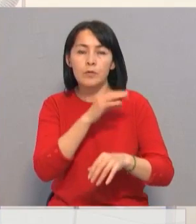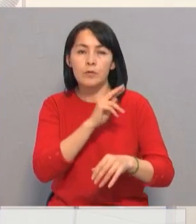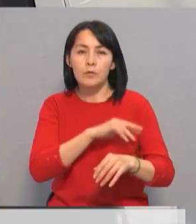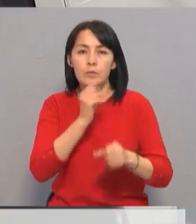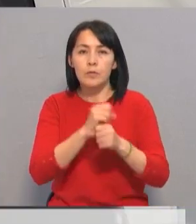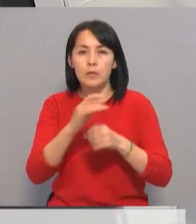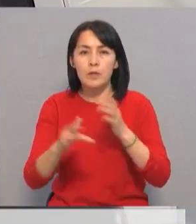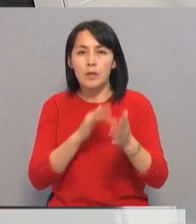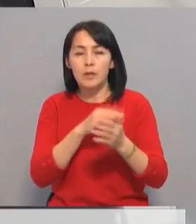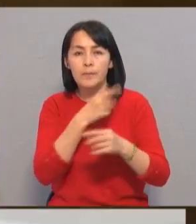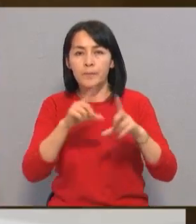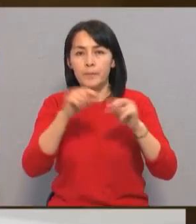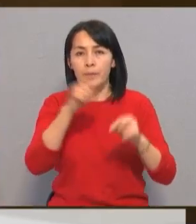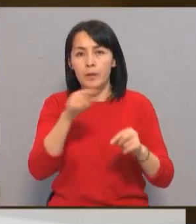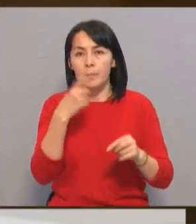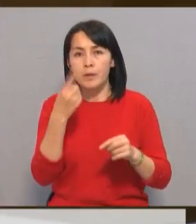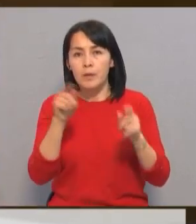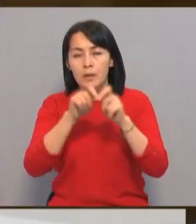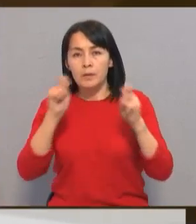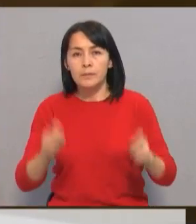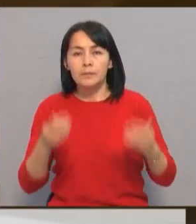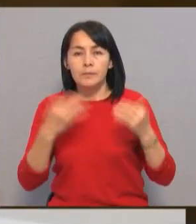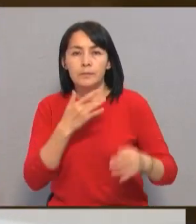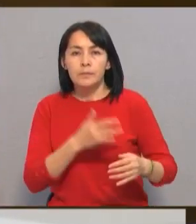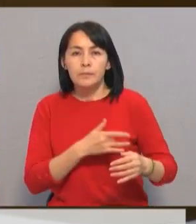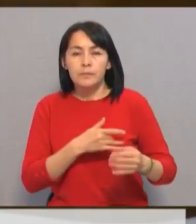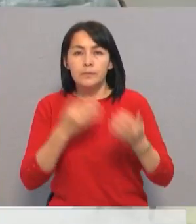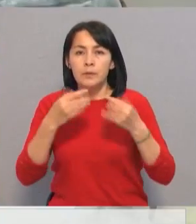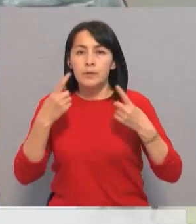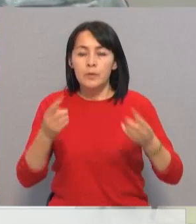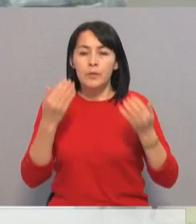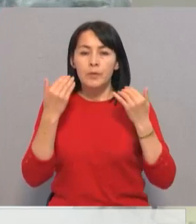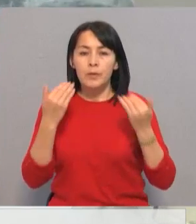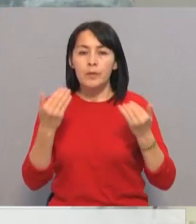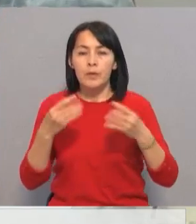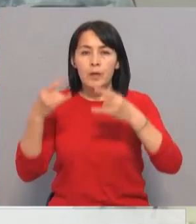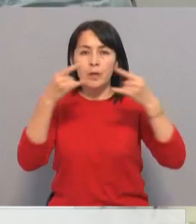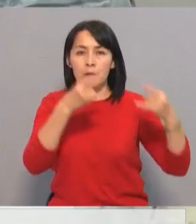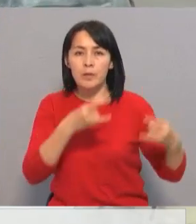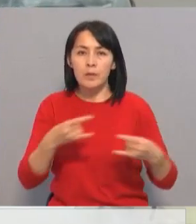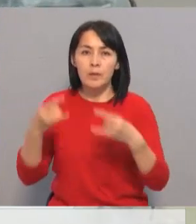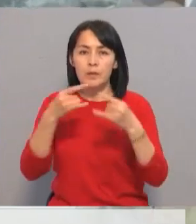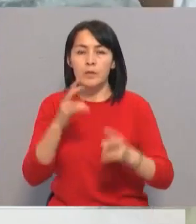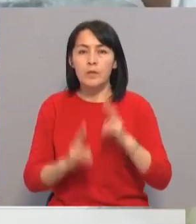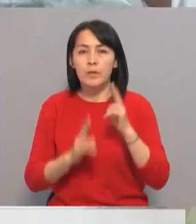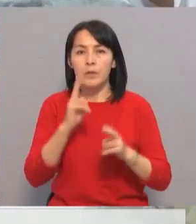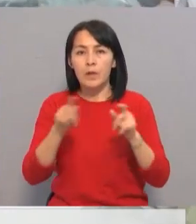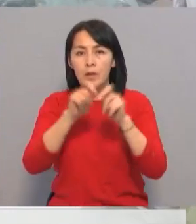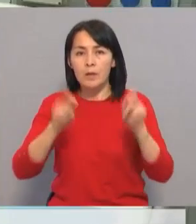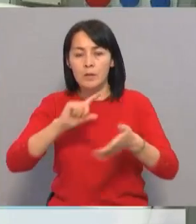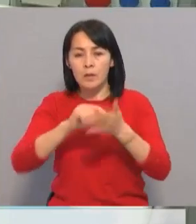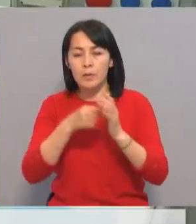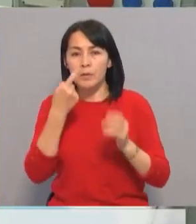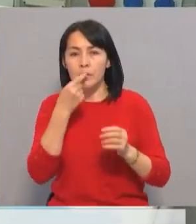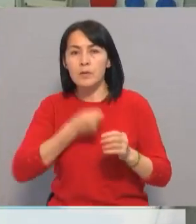городской клинической больнице номер 1 открылось отделение сердечно-сосудистой и интервальной рентгенологической хирургии, кабинет